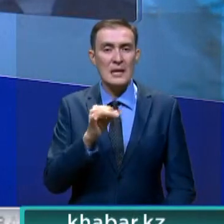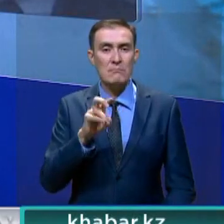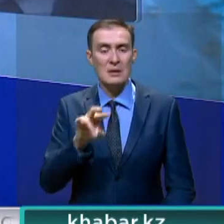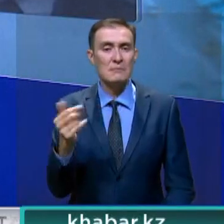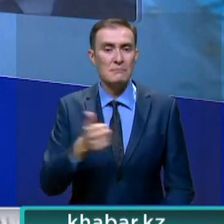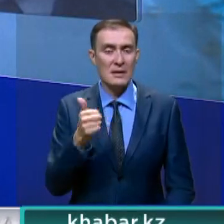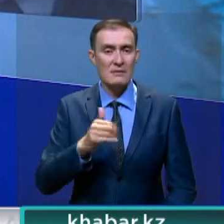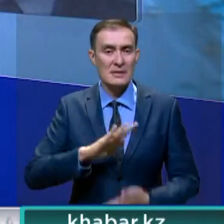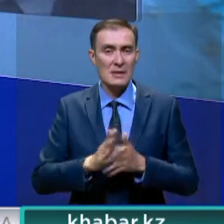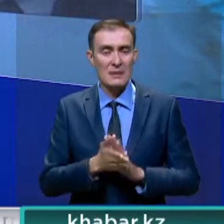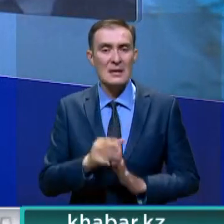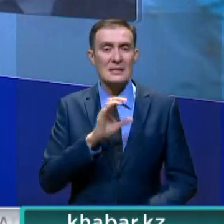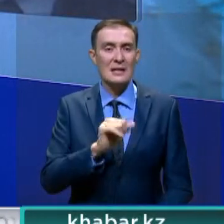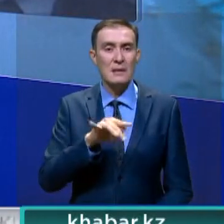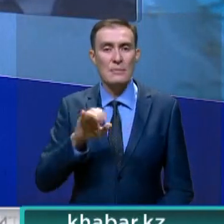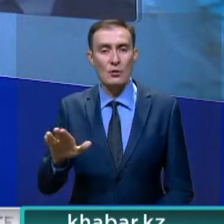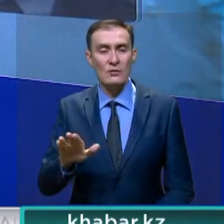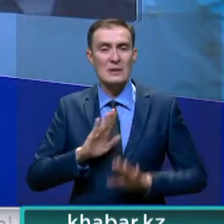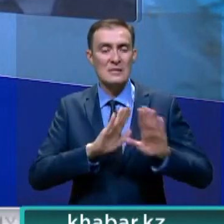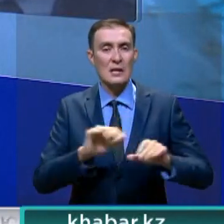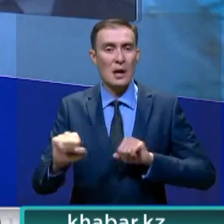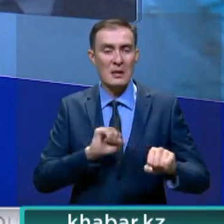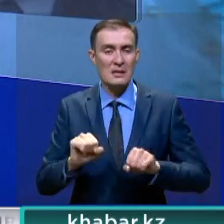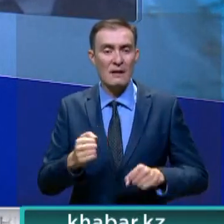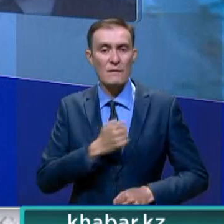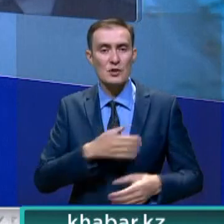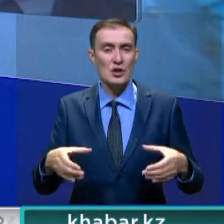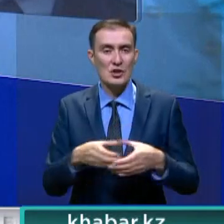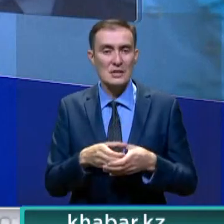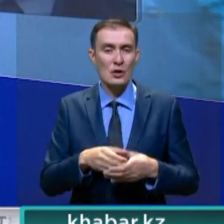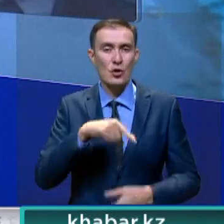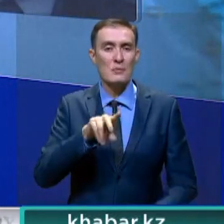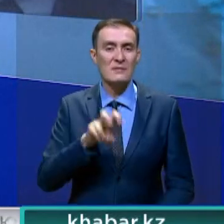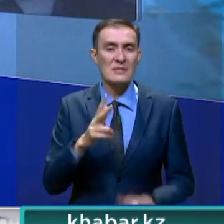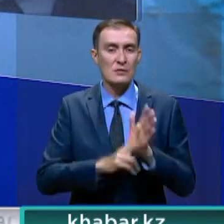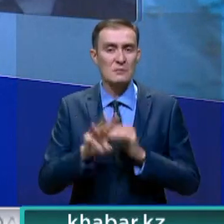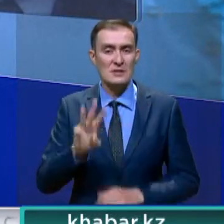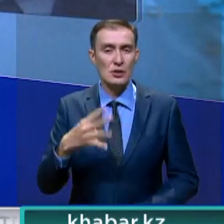Айбын 1-й степени. Это Саят Алимбеков, заместитель командира воинской части номер